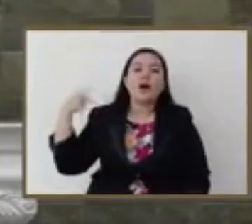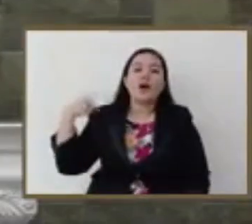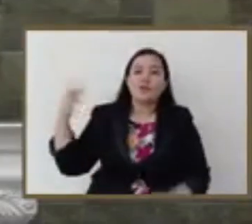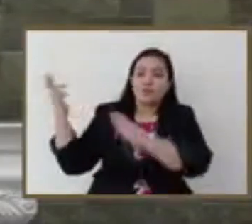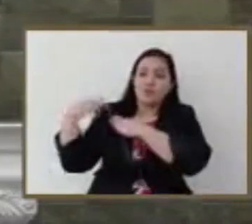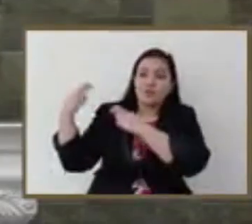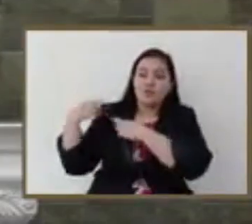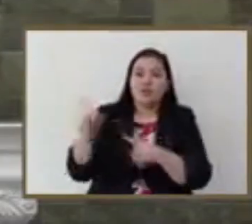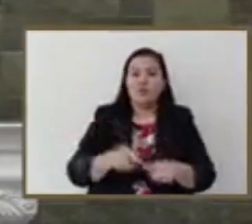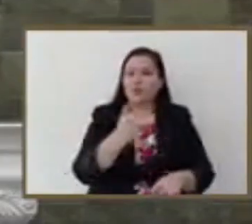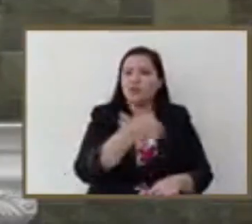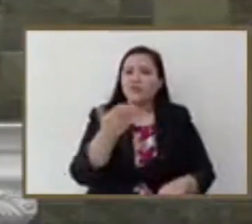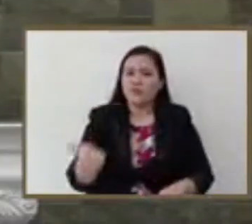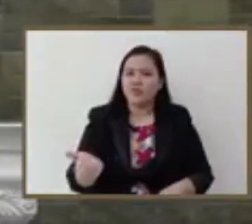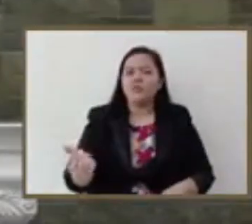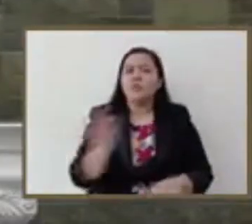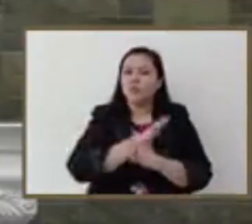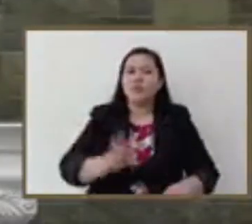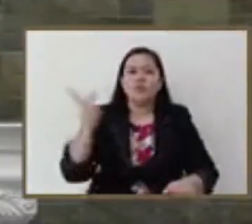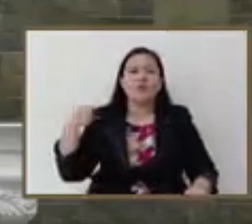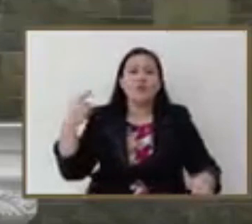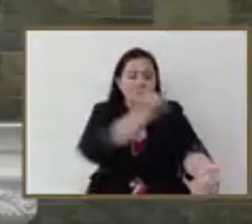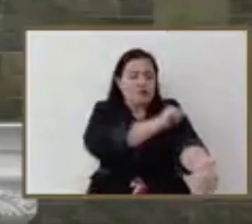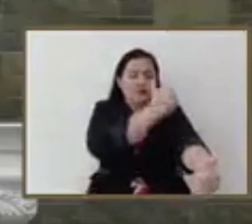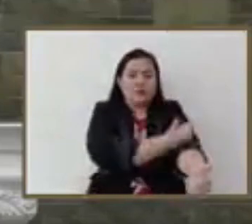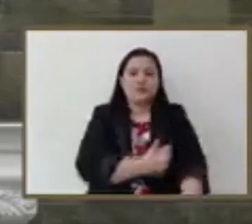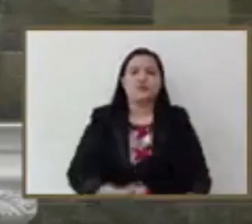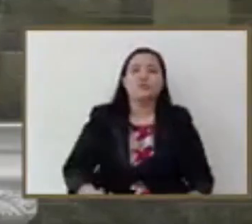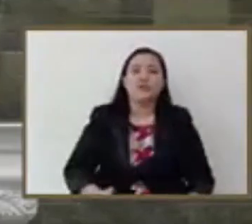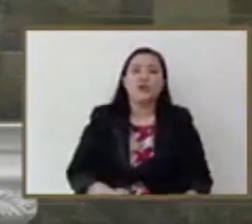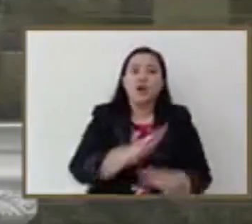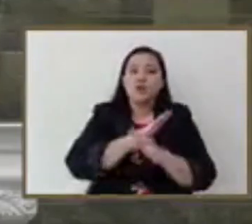authority. Don't you act like you are the authority.